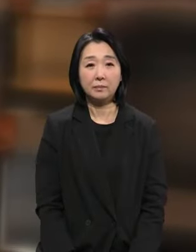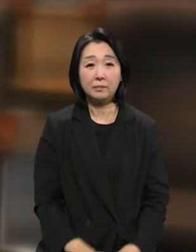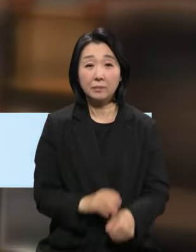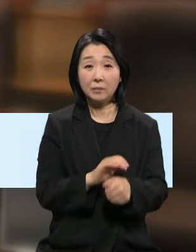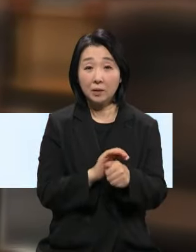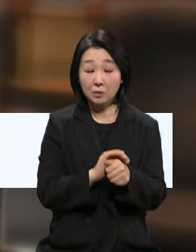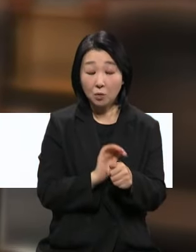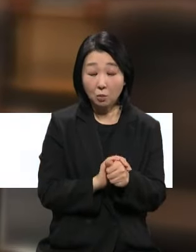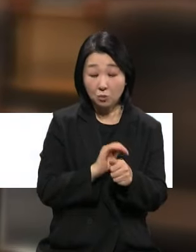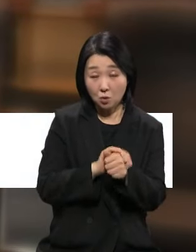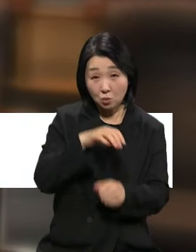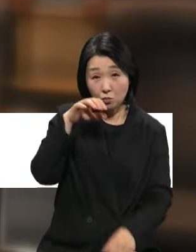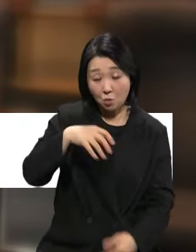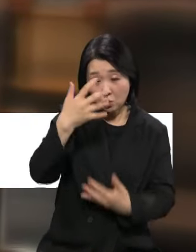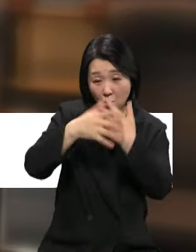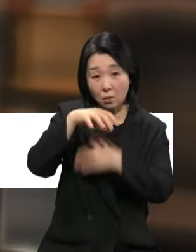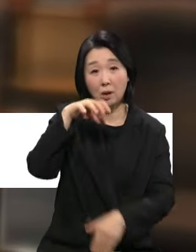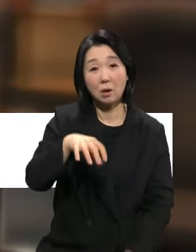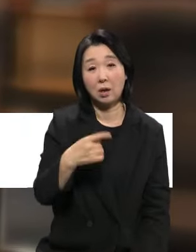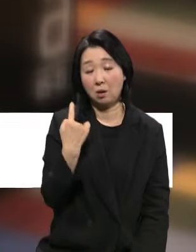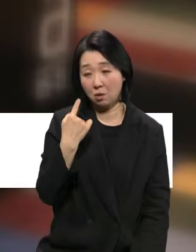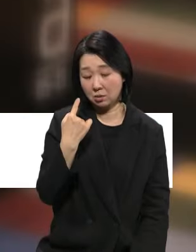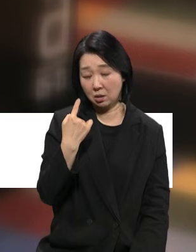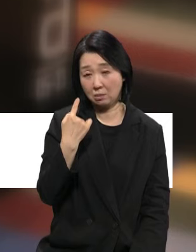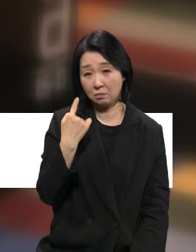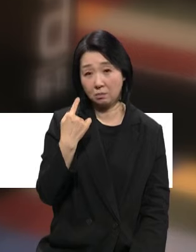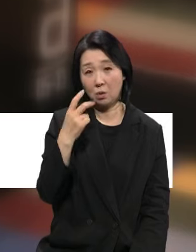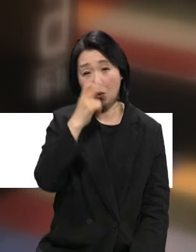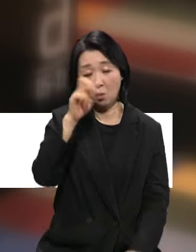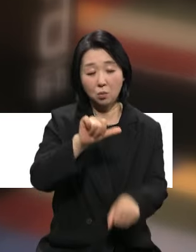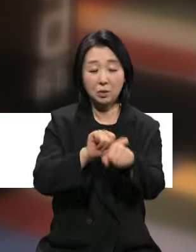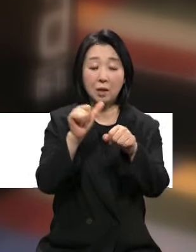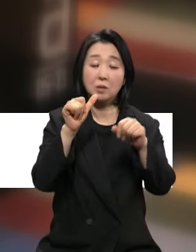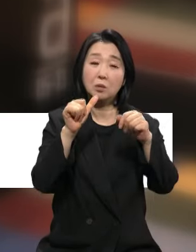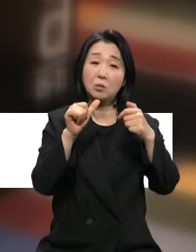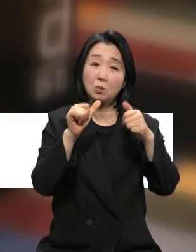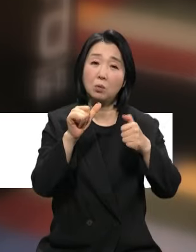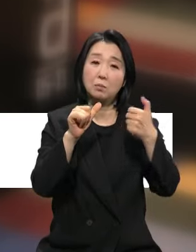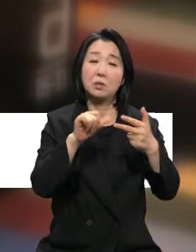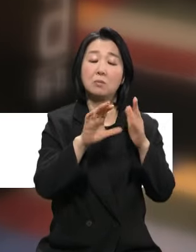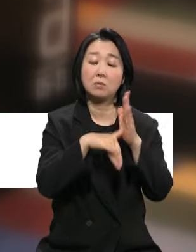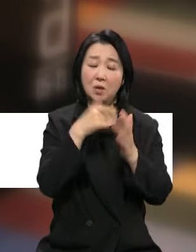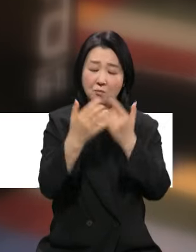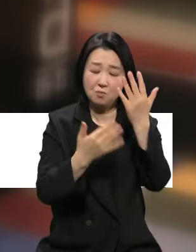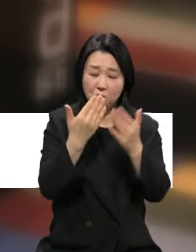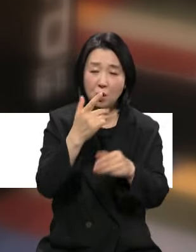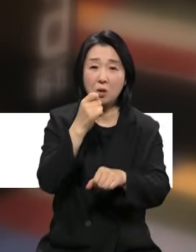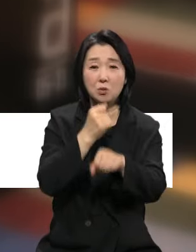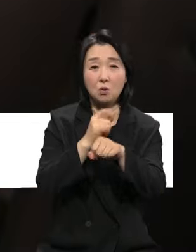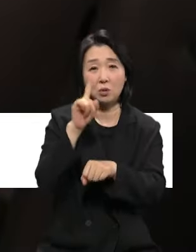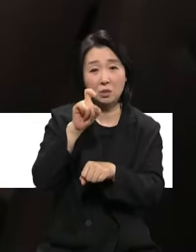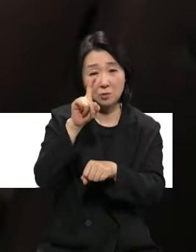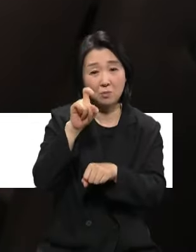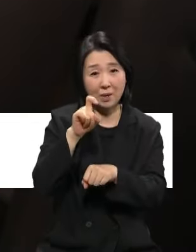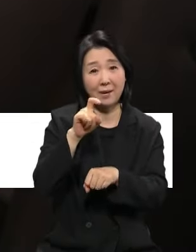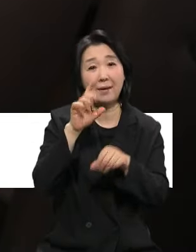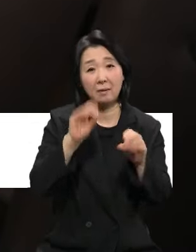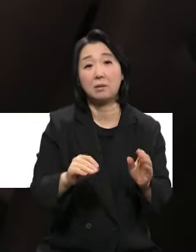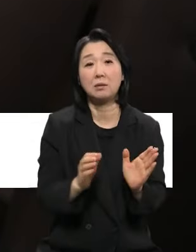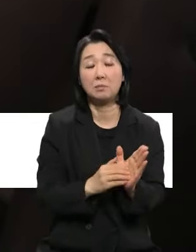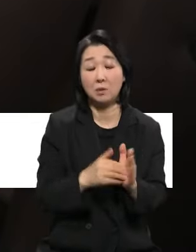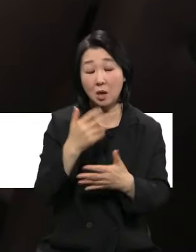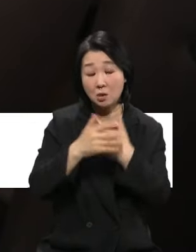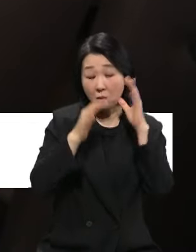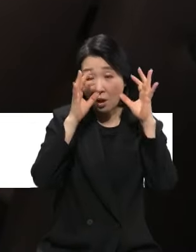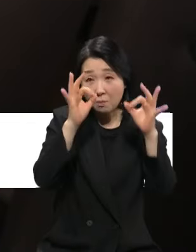경주의 한 영화관에서 어제 오후 5시 57분 불이 났다가 11분 만에 꺼졌습니다 영화를